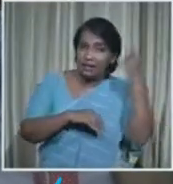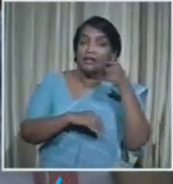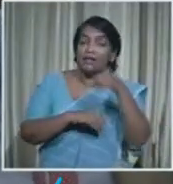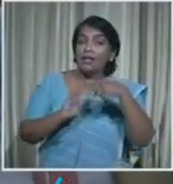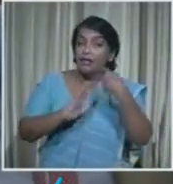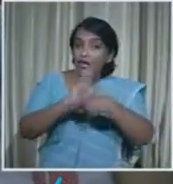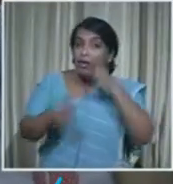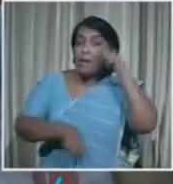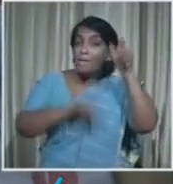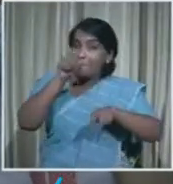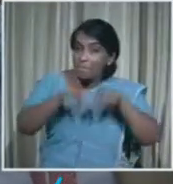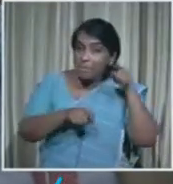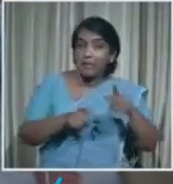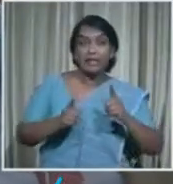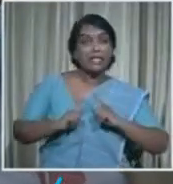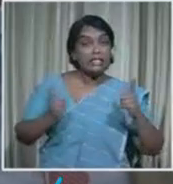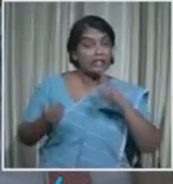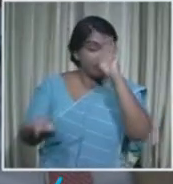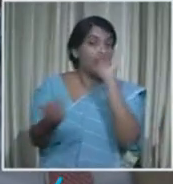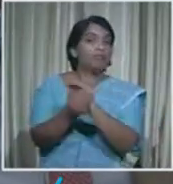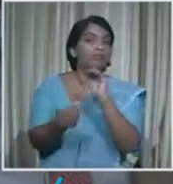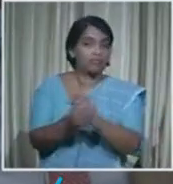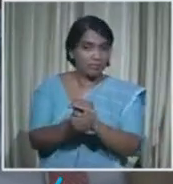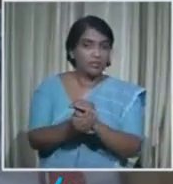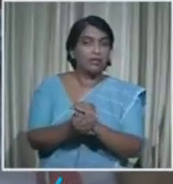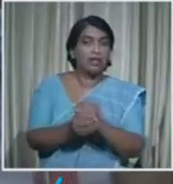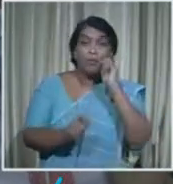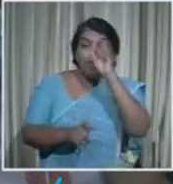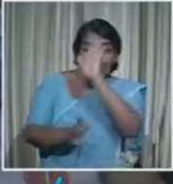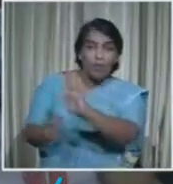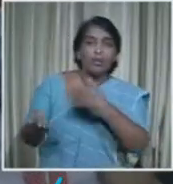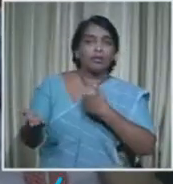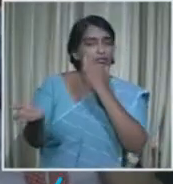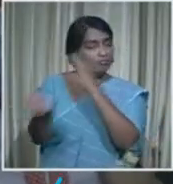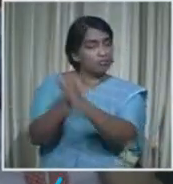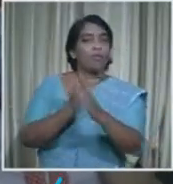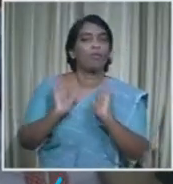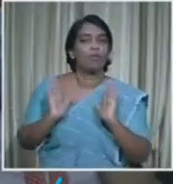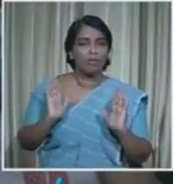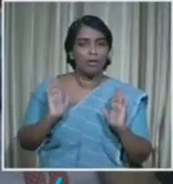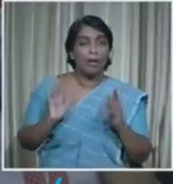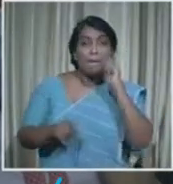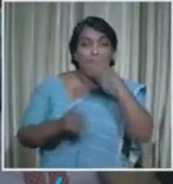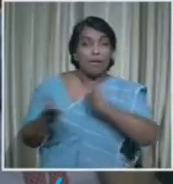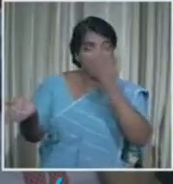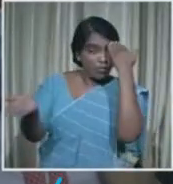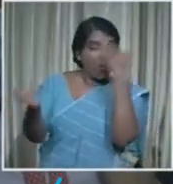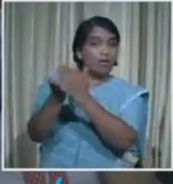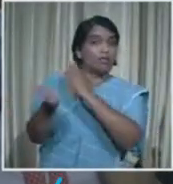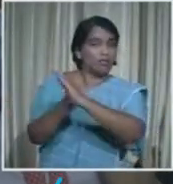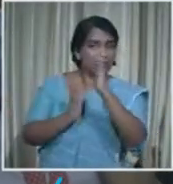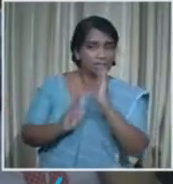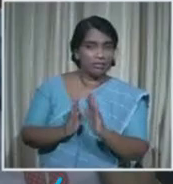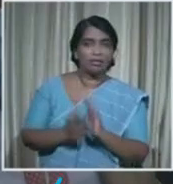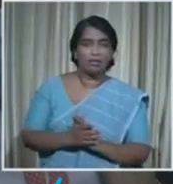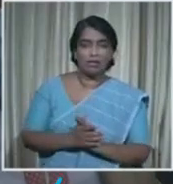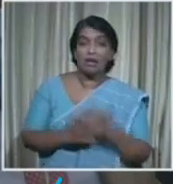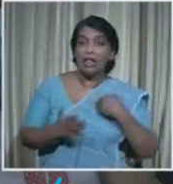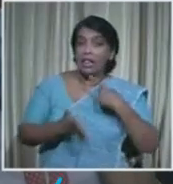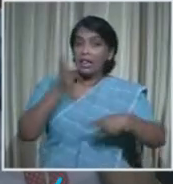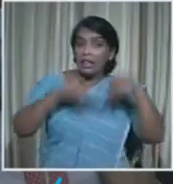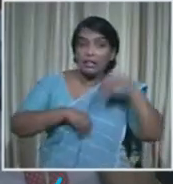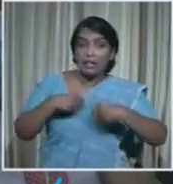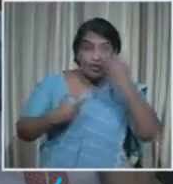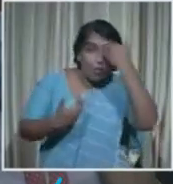රටේ මිනිස්සුන්ගේ ජීවිත ටික රකිමු අපි. මිනිස්සු වෙනුවෙන් අපි පෙනී ඉන්න ඕනි. මිනිස්සු වෙනුවෙන් අපි පෙනී ඉන්න ඕනි. අපේ දේශපාලන